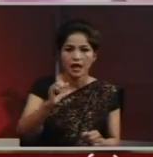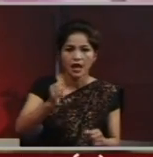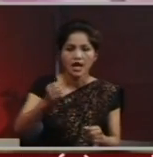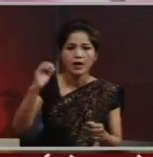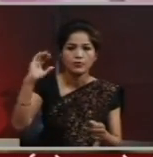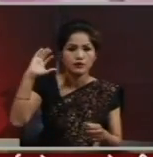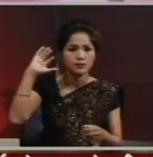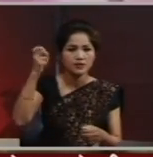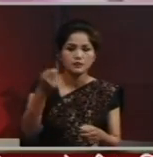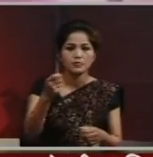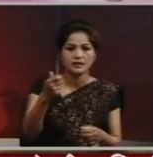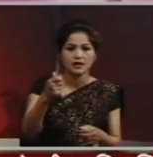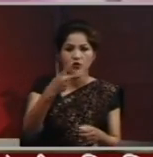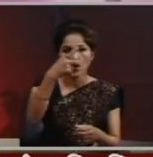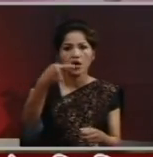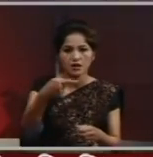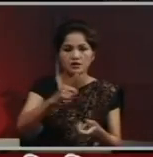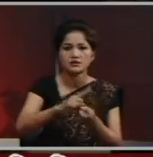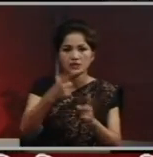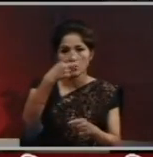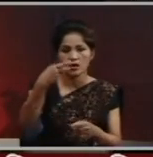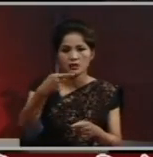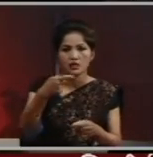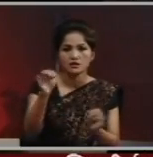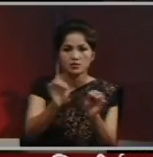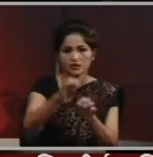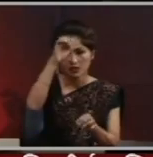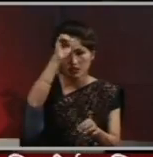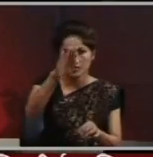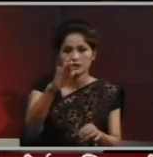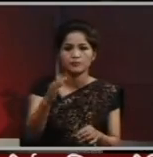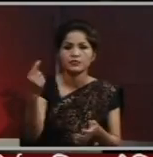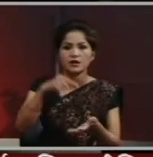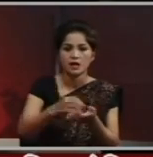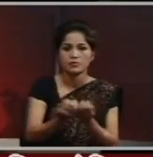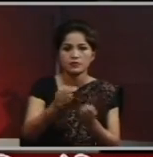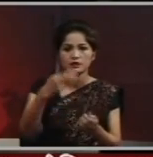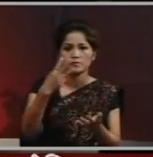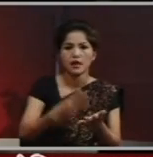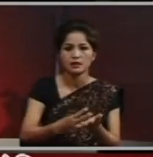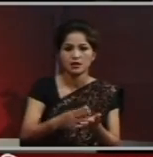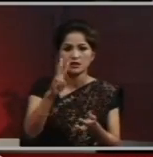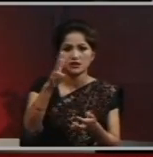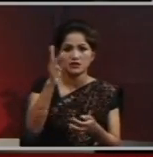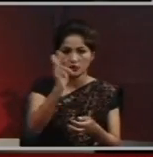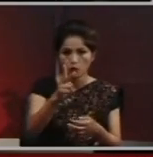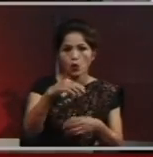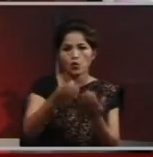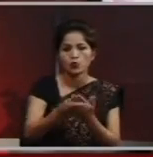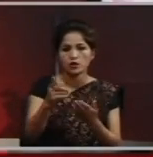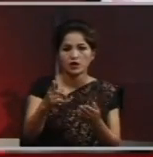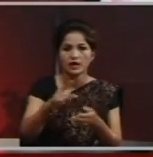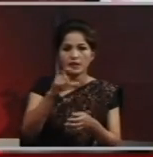एक्सचेन्ज म्यानेजमेन्ट एक्ट अन्तर्गत फेमा नोटिफिकेसन जारी गरेपछि मात्रै ती नोटले